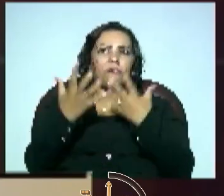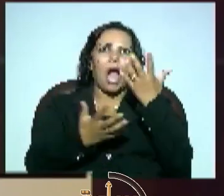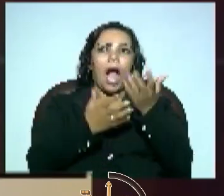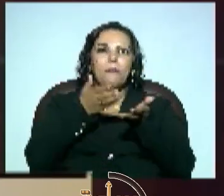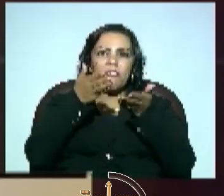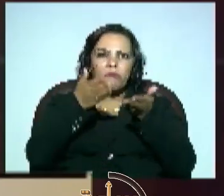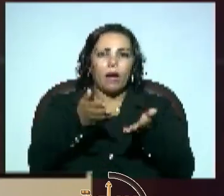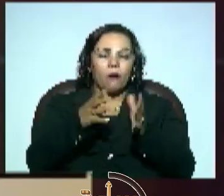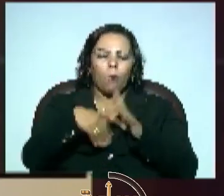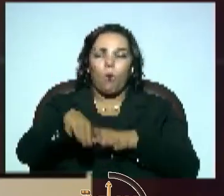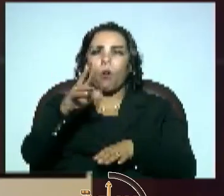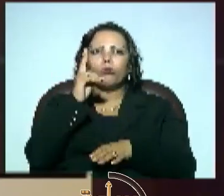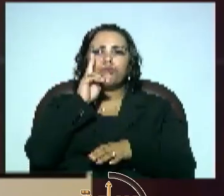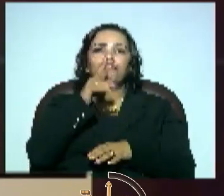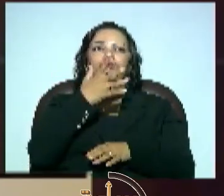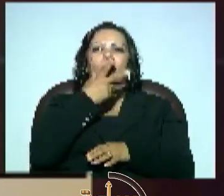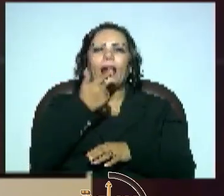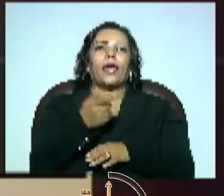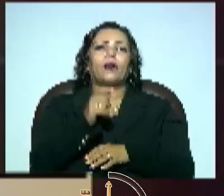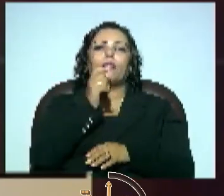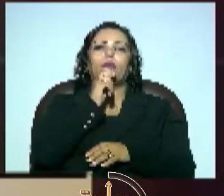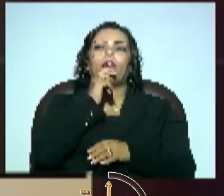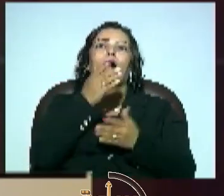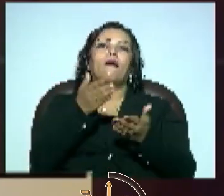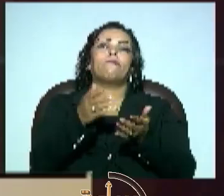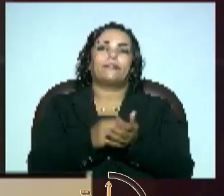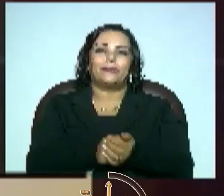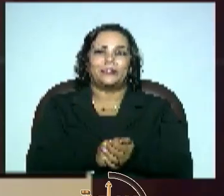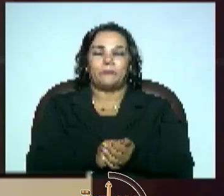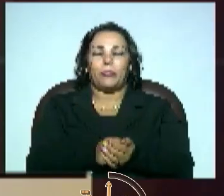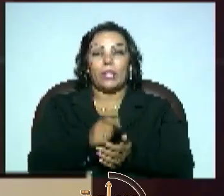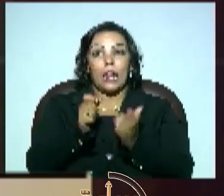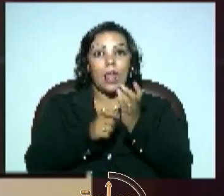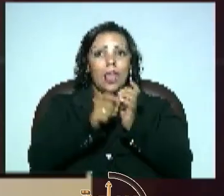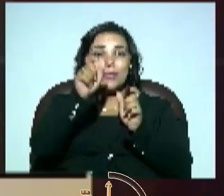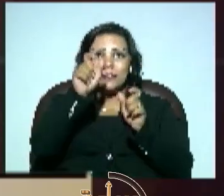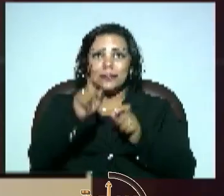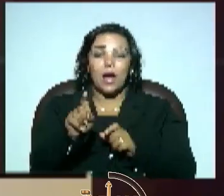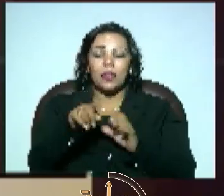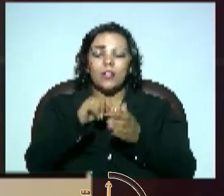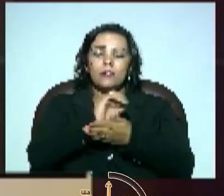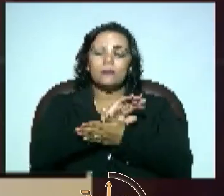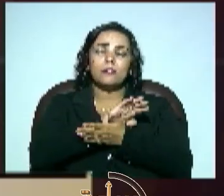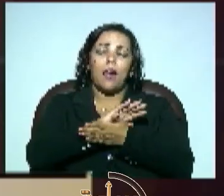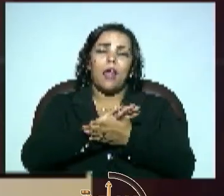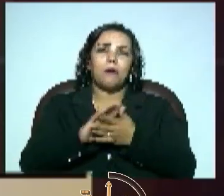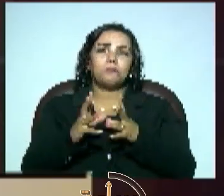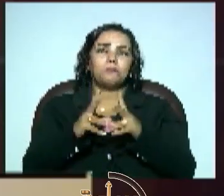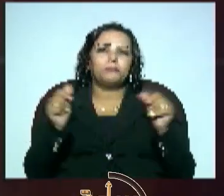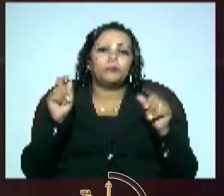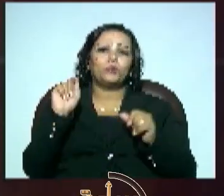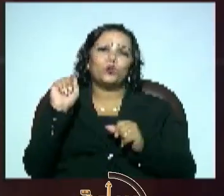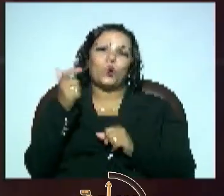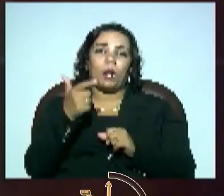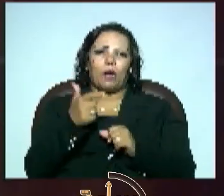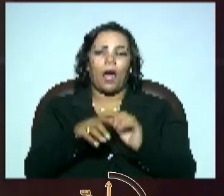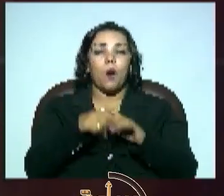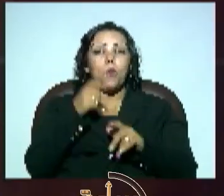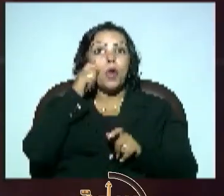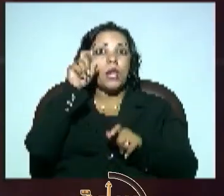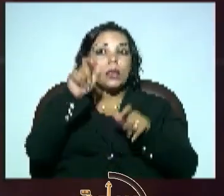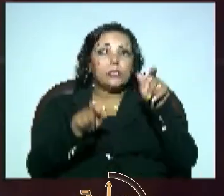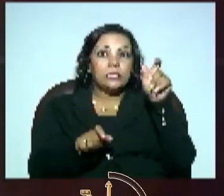ضعف، كل دي مظاهر ضعف. الانسان اللي سلامه بيضيع منه بسرعة، والانسان